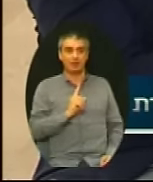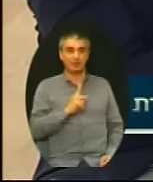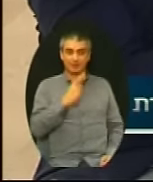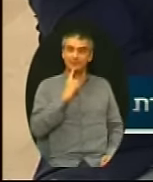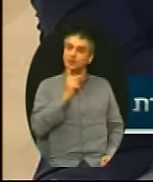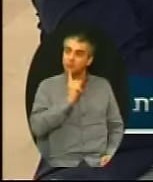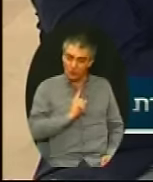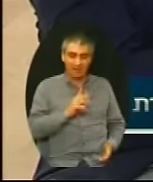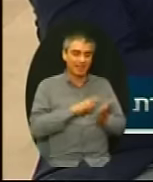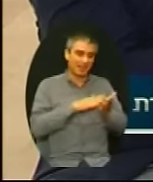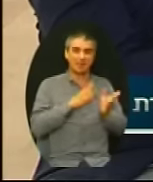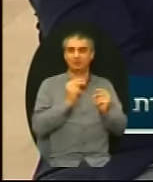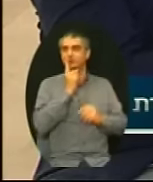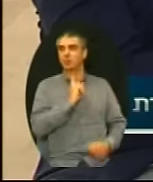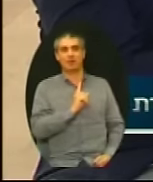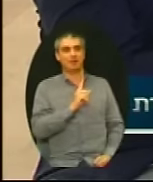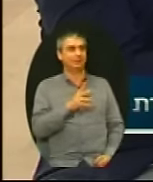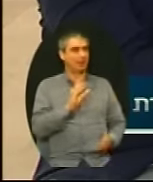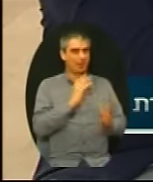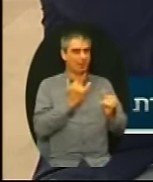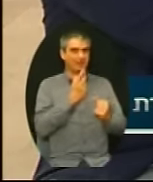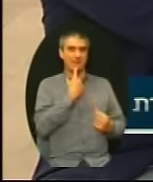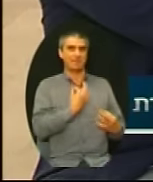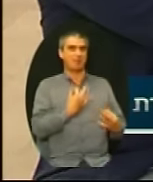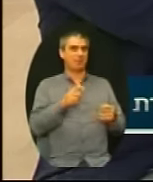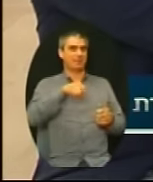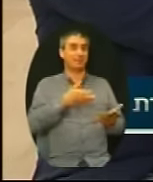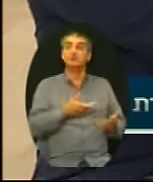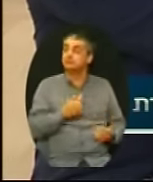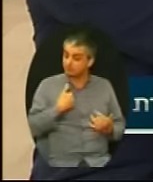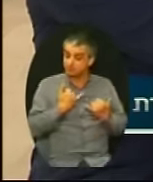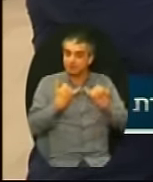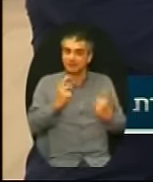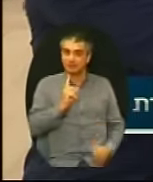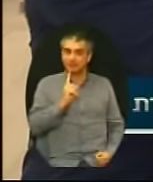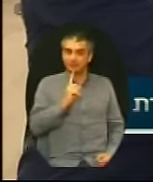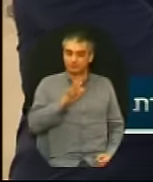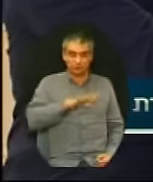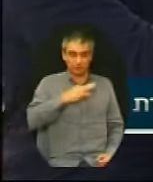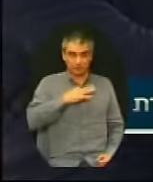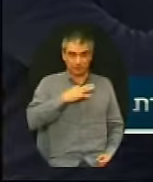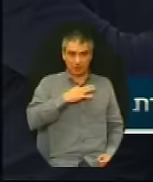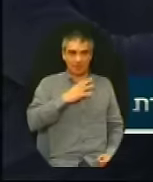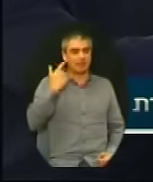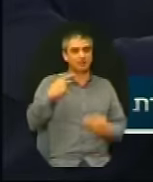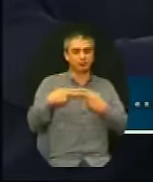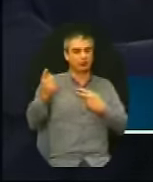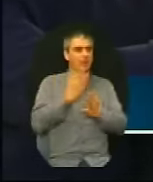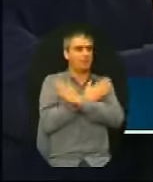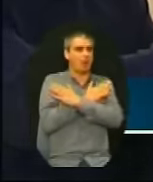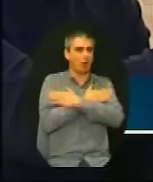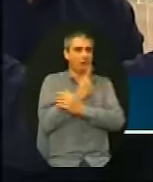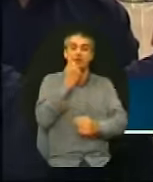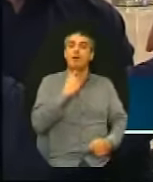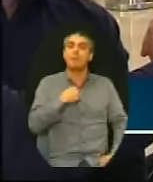הולך עם סוכר וריבה הולך עם סוכר. בכנסת זה לא תמיד כל כך מתוק. תראה, אצלי זה התפתח, אני בשכונה, הייתה לי שכנה מרוקאית ויום